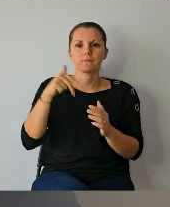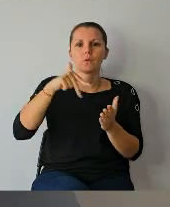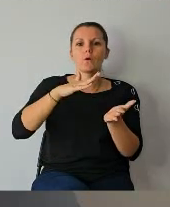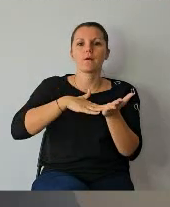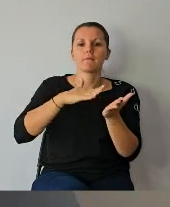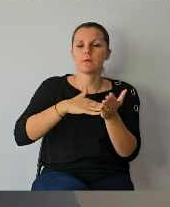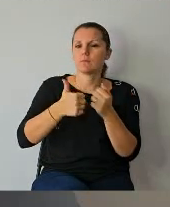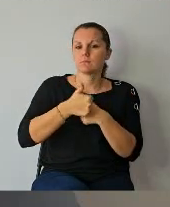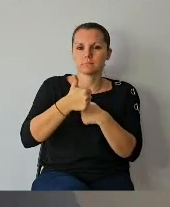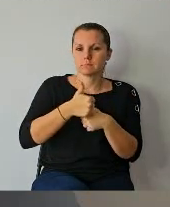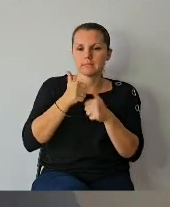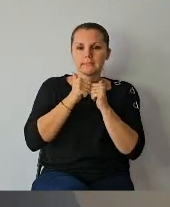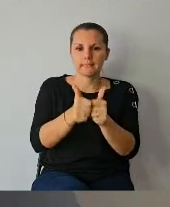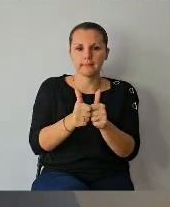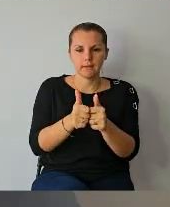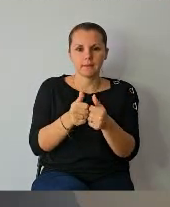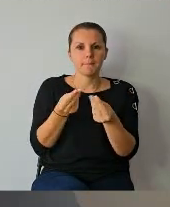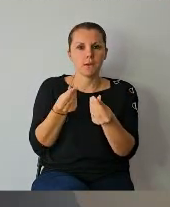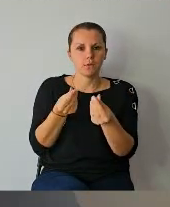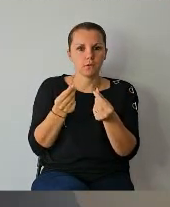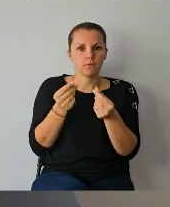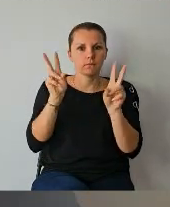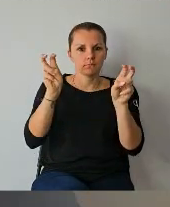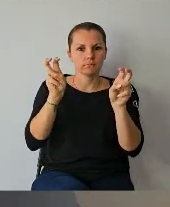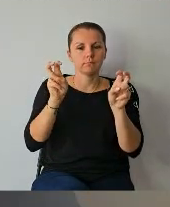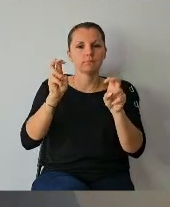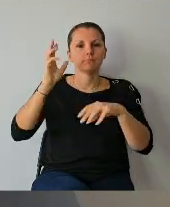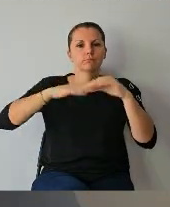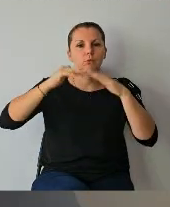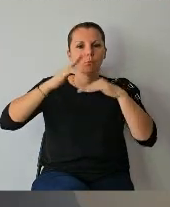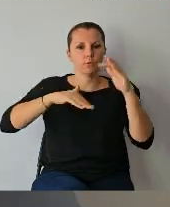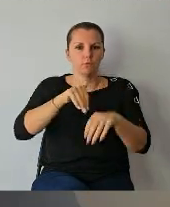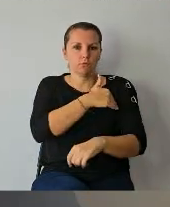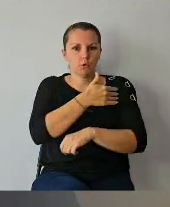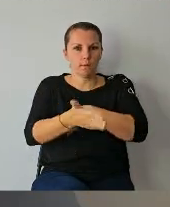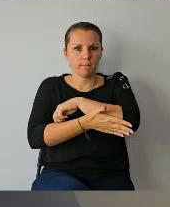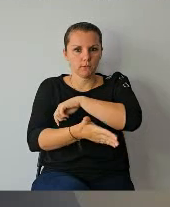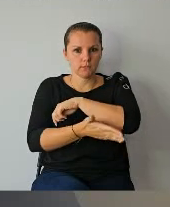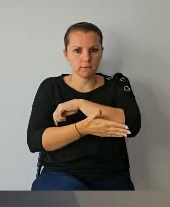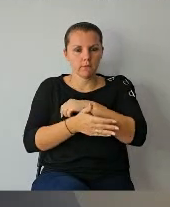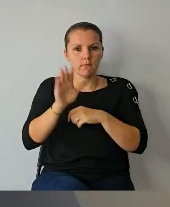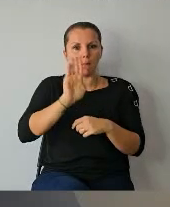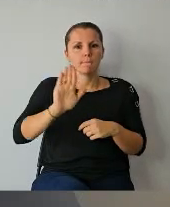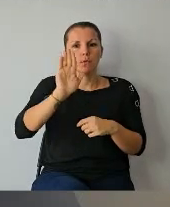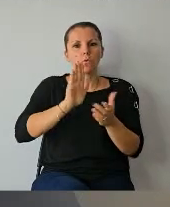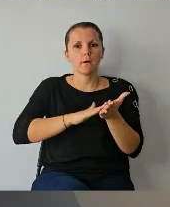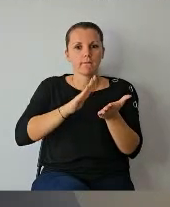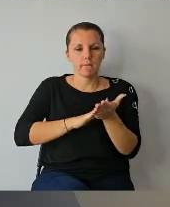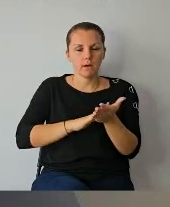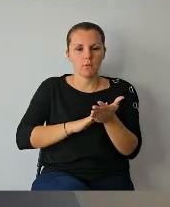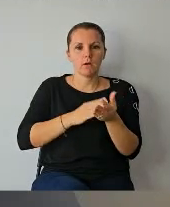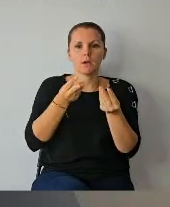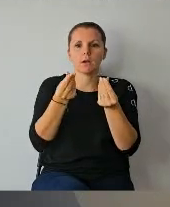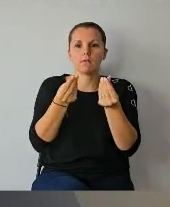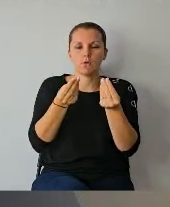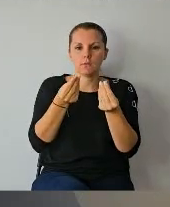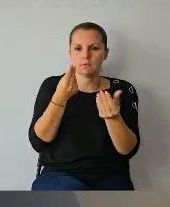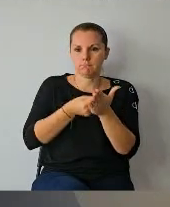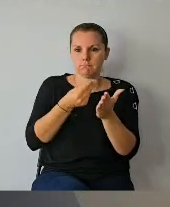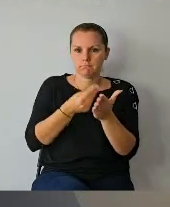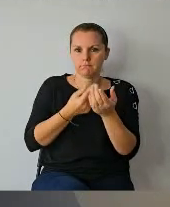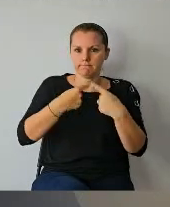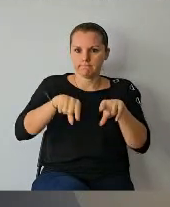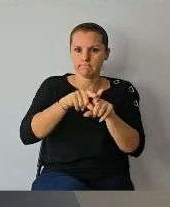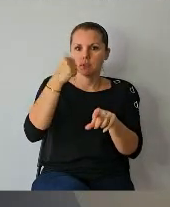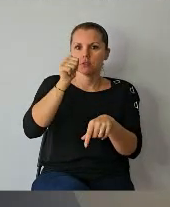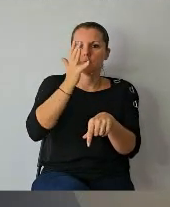Uchwała dotyczy zadania majątkowego pod nazwą Przebudowa Szkoły Podstawowej w Boguchwale. Kwota realizacji 150